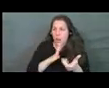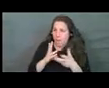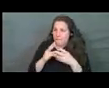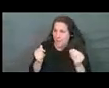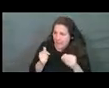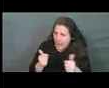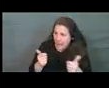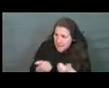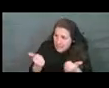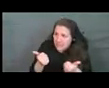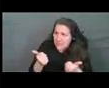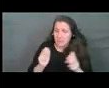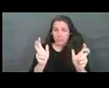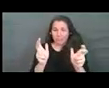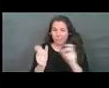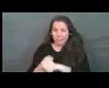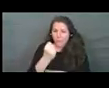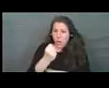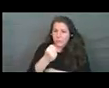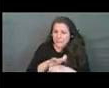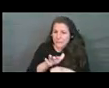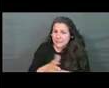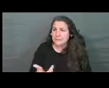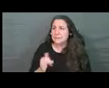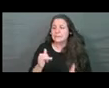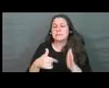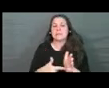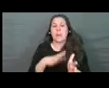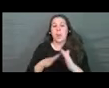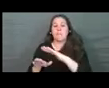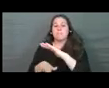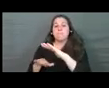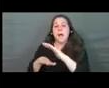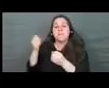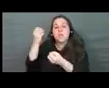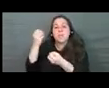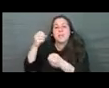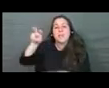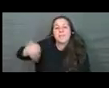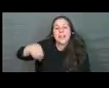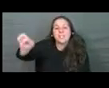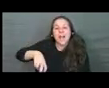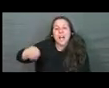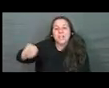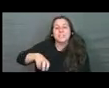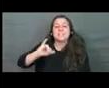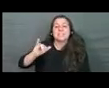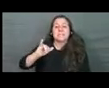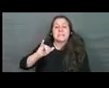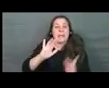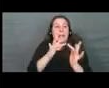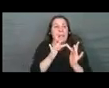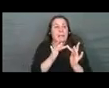Est-ce que ton ordinateur est assez puissant? Si tu vas travailler avec des grosses bases de données qui sont difficiles à télécharger, si tu as 8 mégs de RAM, ce n'est pas